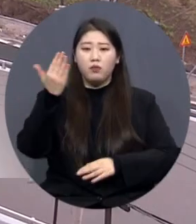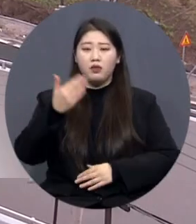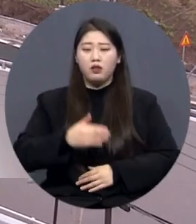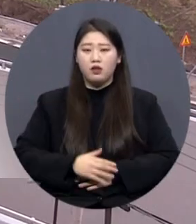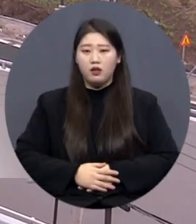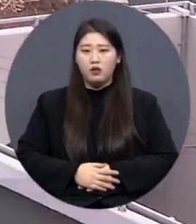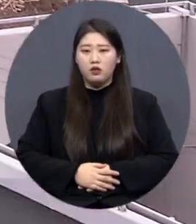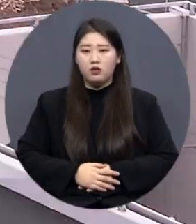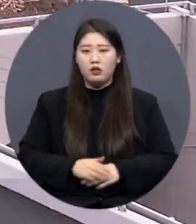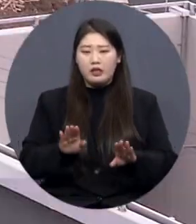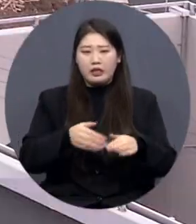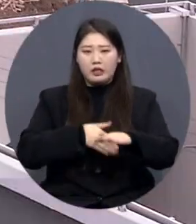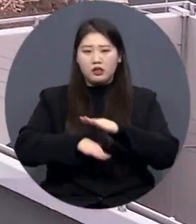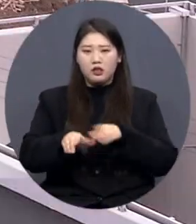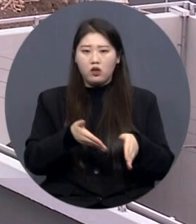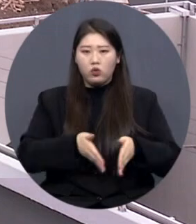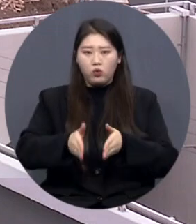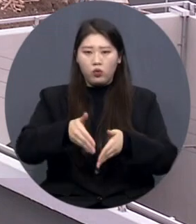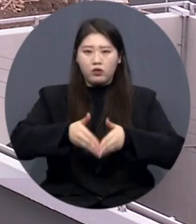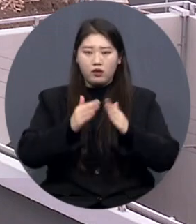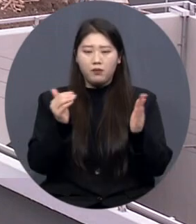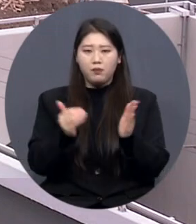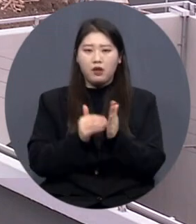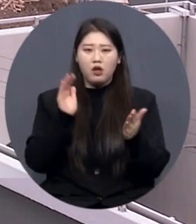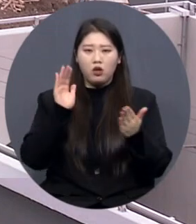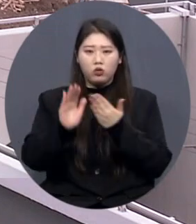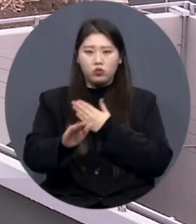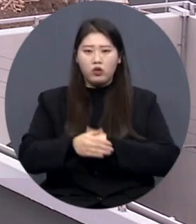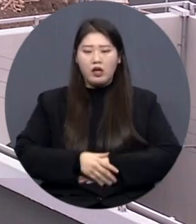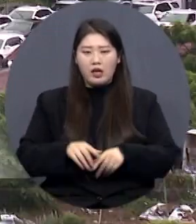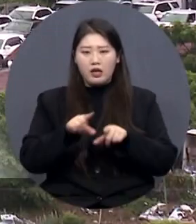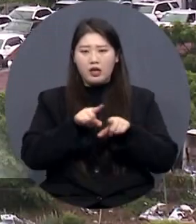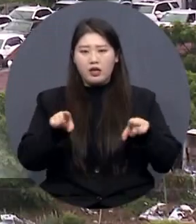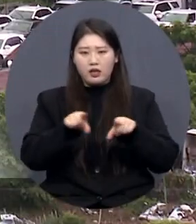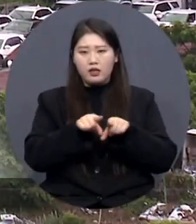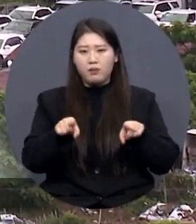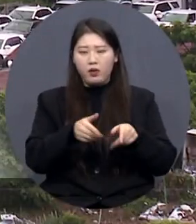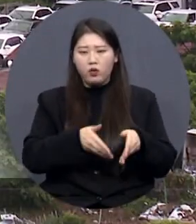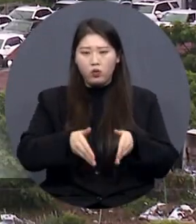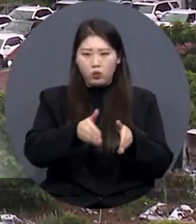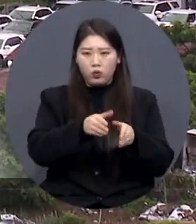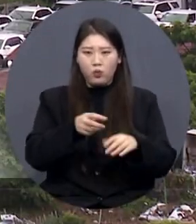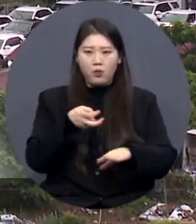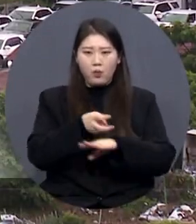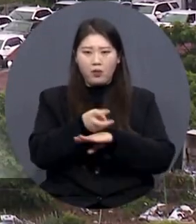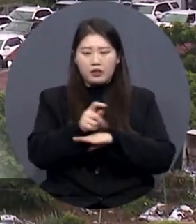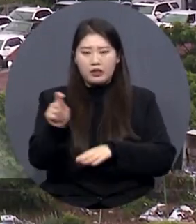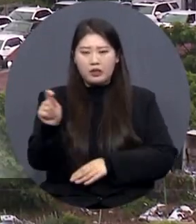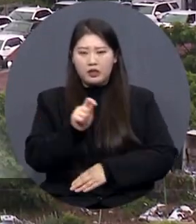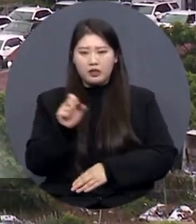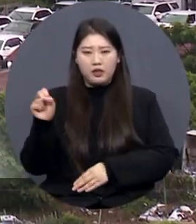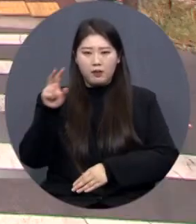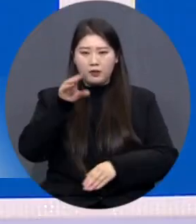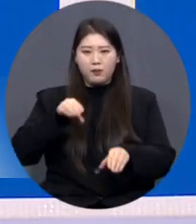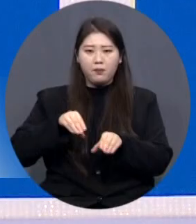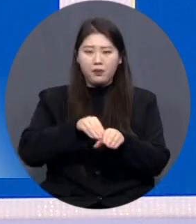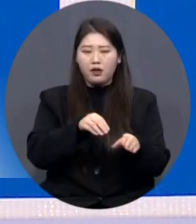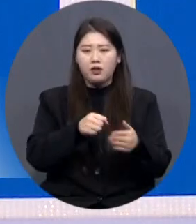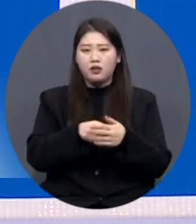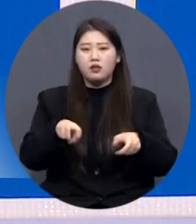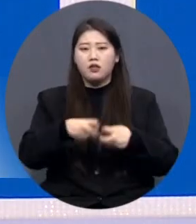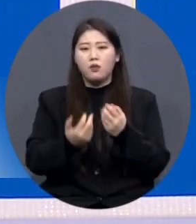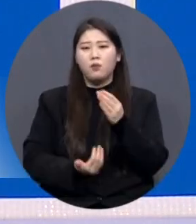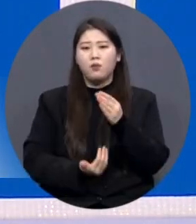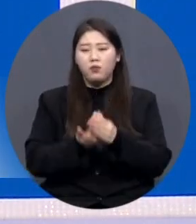이후 공항 입구 우선차로에서 일반 차로로 버스와 택시가 갑자기 끼어들어 사고 위험이 높다는 지적에 따라